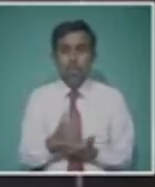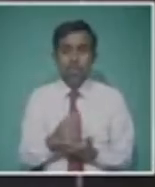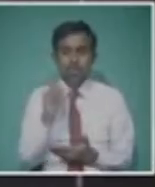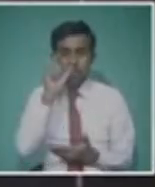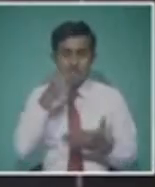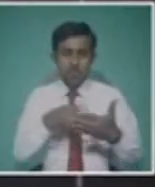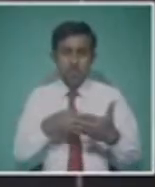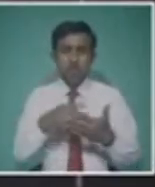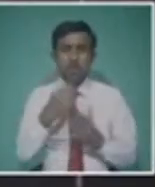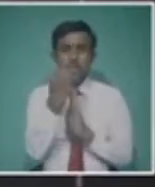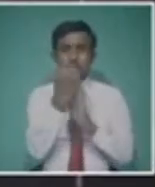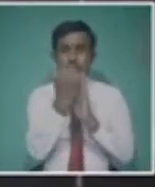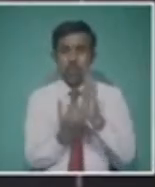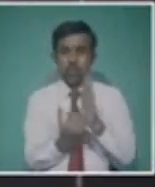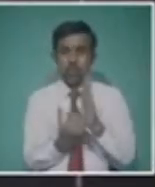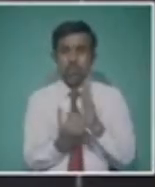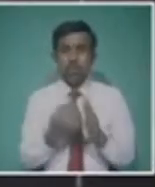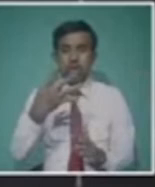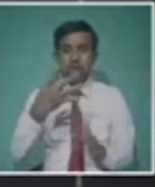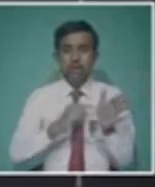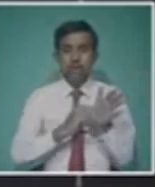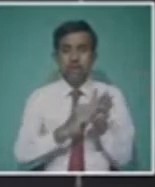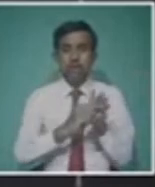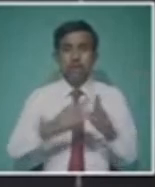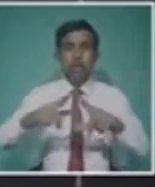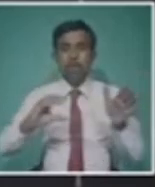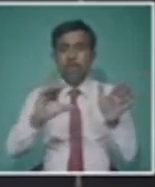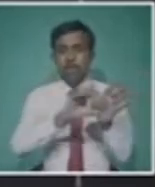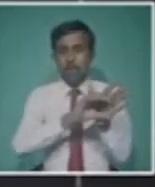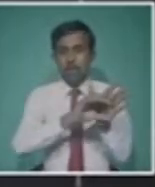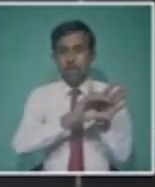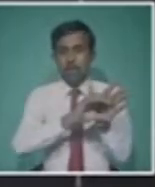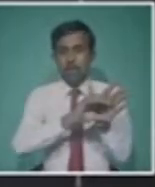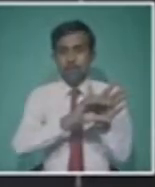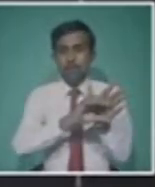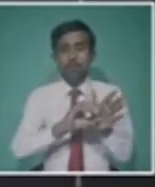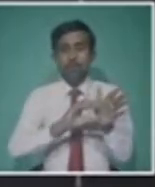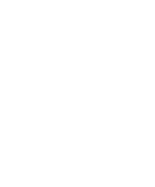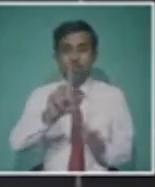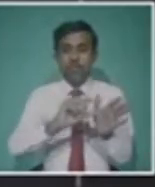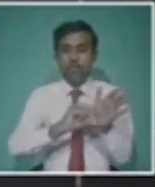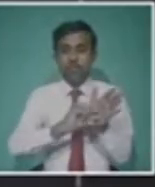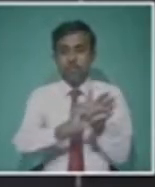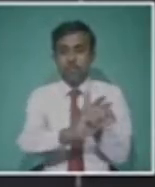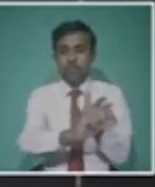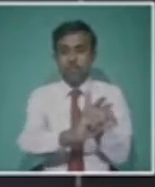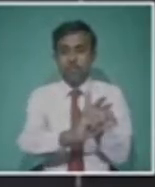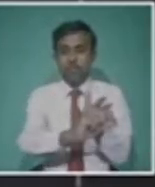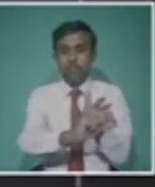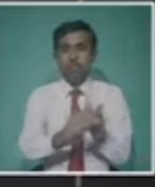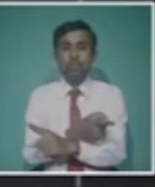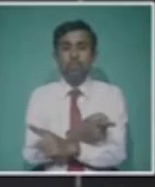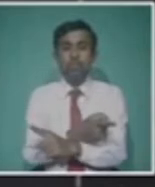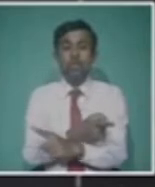කරනවා අනුක්‍රම ව්‍යවස්ථාවේ 4 වන පරිච්ඡේදයේ භාෂාව කියන පරිච්ඡේදය. ඒ පරිච්ඡේදයේ 21 වගන්තිය. ඒකේ සඳහන් වෙන්නේ